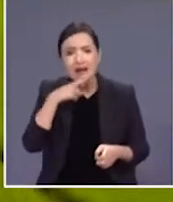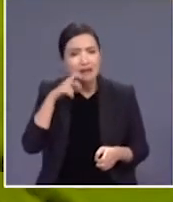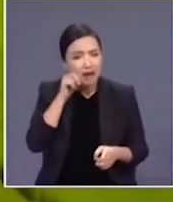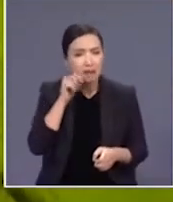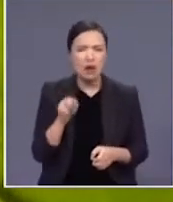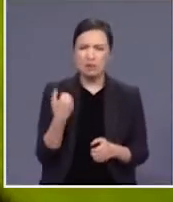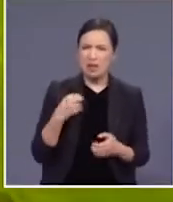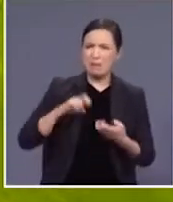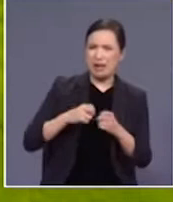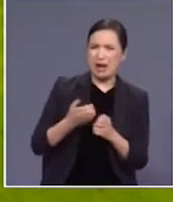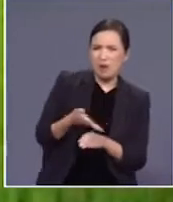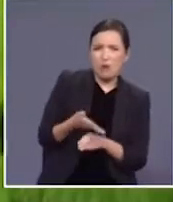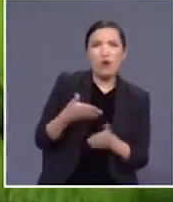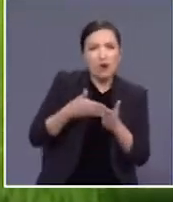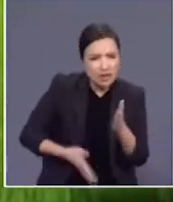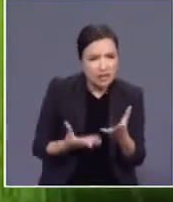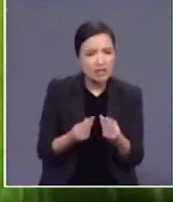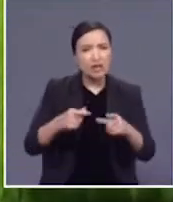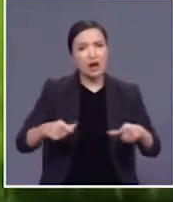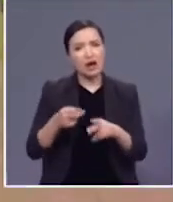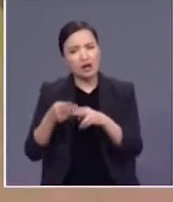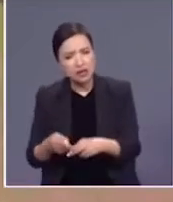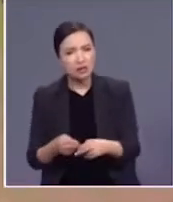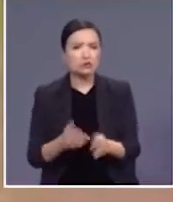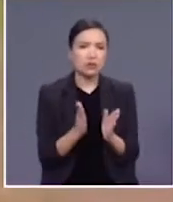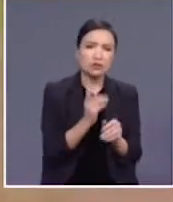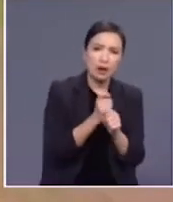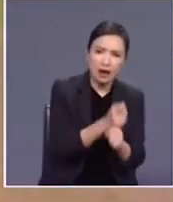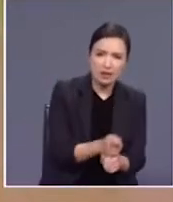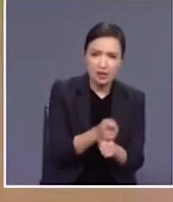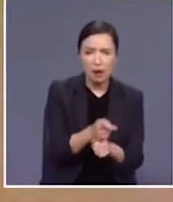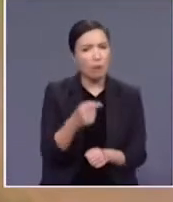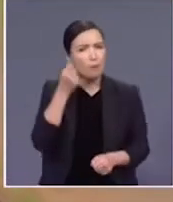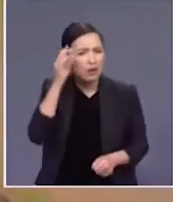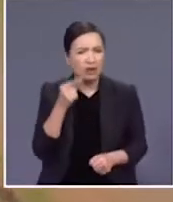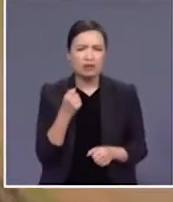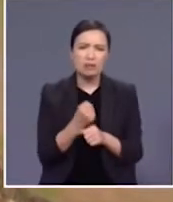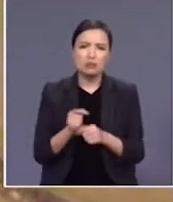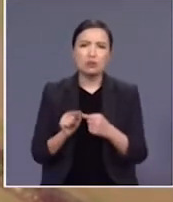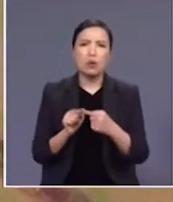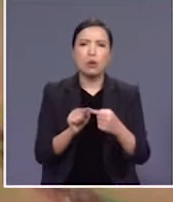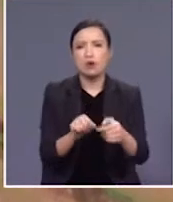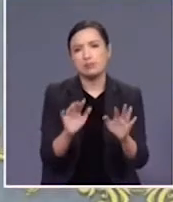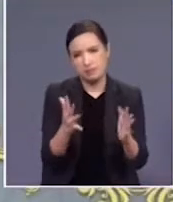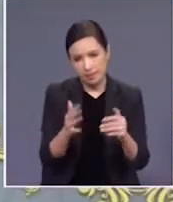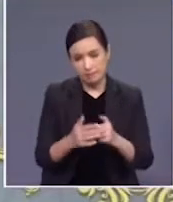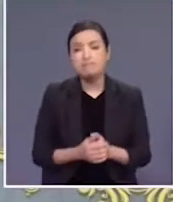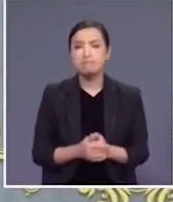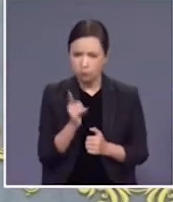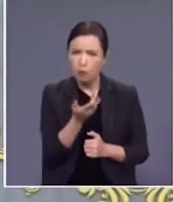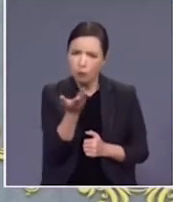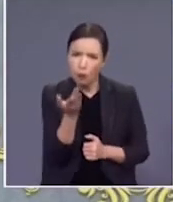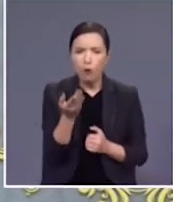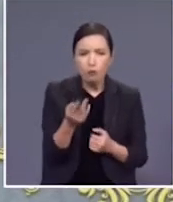อกชนประชาชนเกษตรกรนะซึ่งอาจจะไม่เข้าใจนะครับทำให้ดำเนินการได้ไม่ต่อเนื่องนะครับคงต้องร่วมการพิ